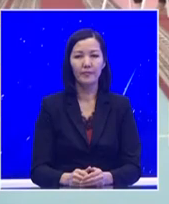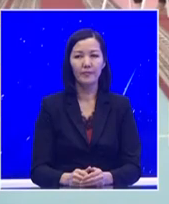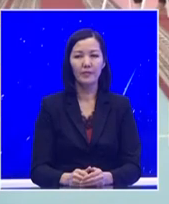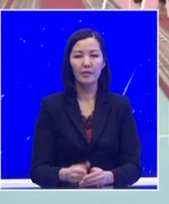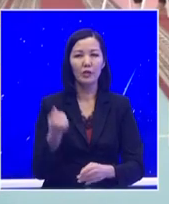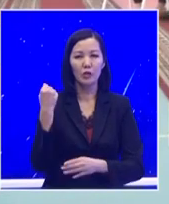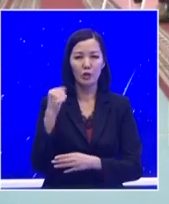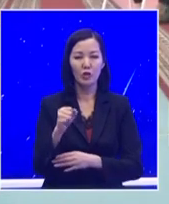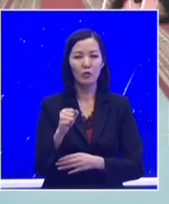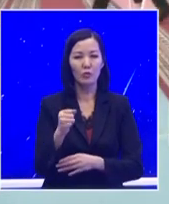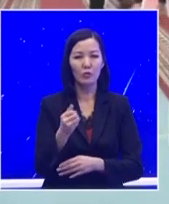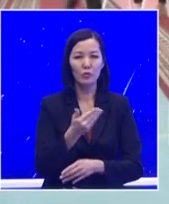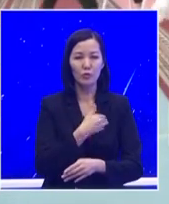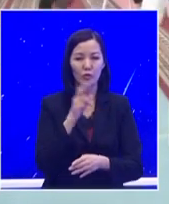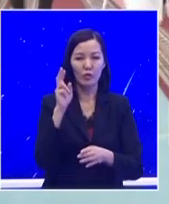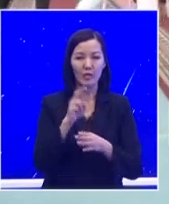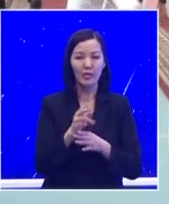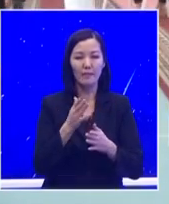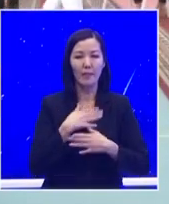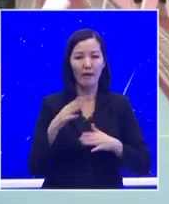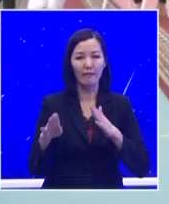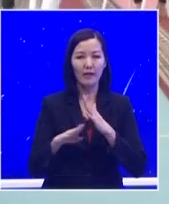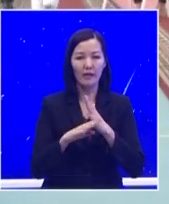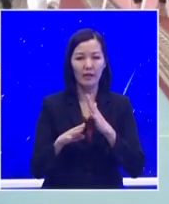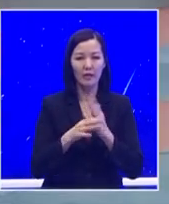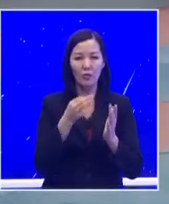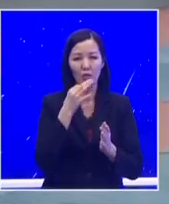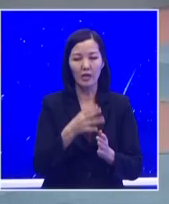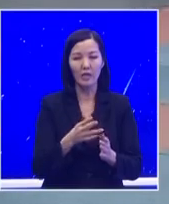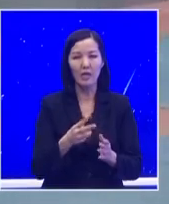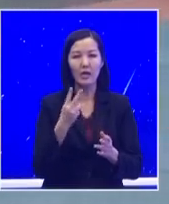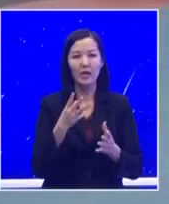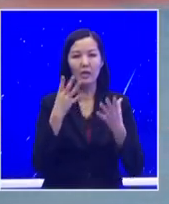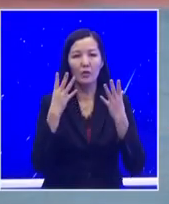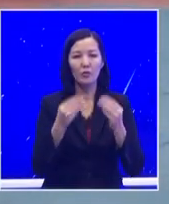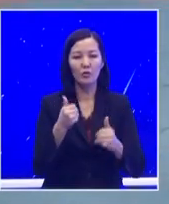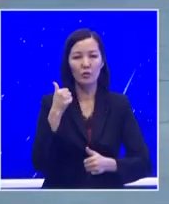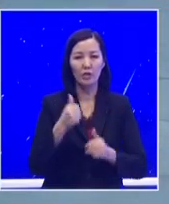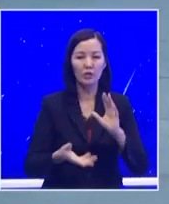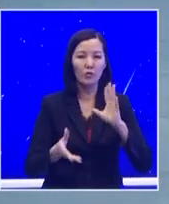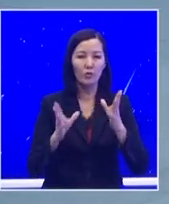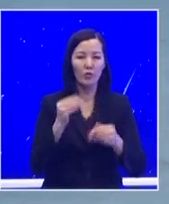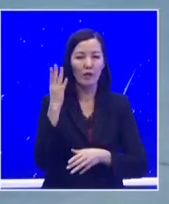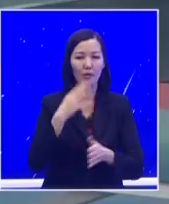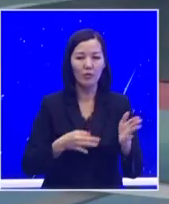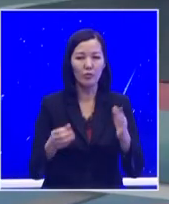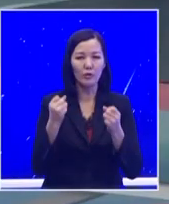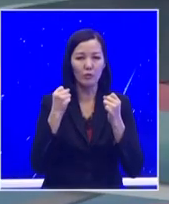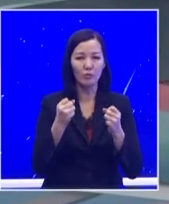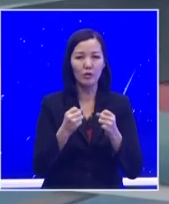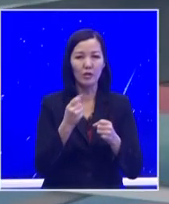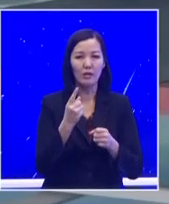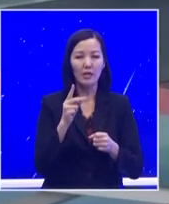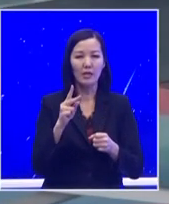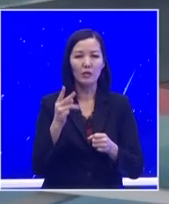жеңісін келдім. Маған каратэ ұнайды. Екі күн бойы өткен жарыс қорытындысы бойынша Алматы облысының